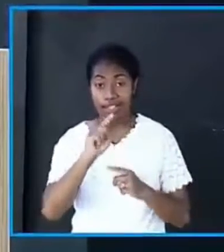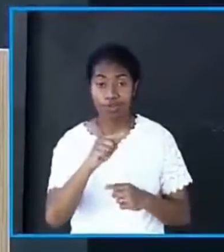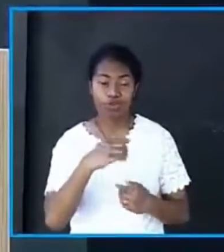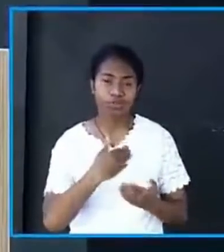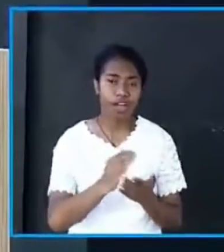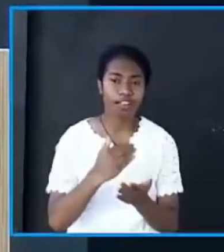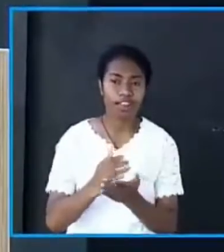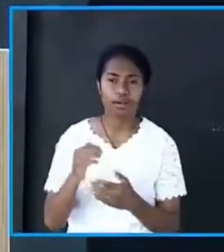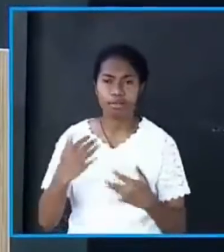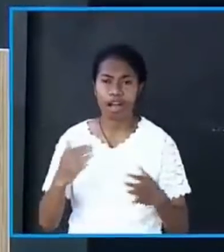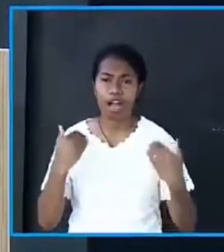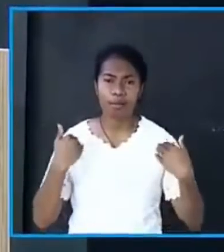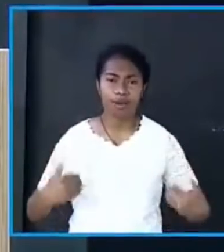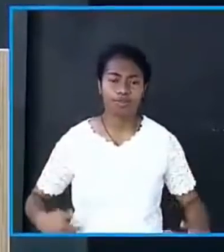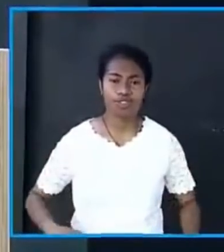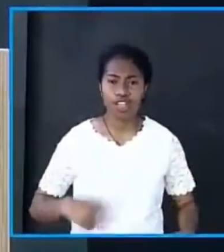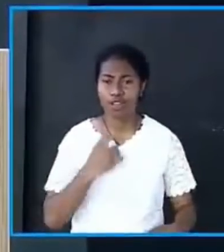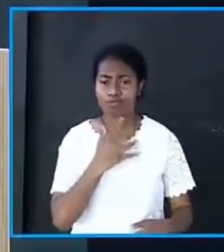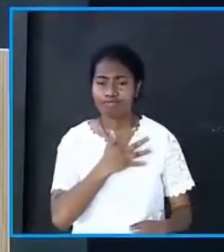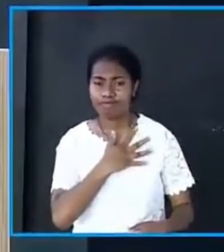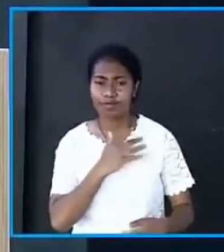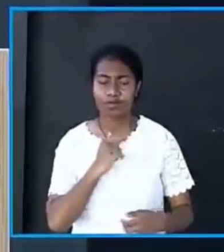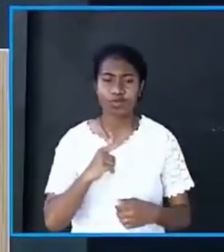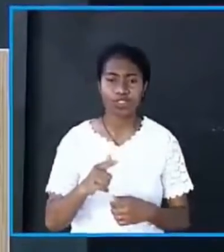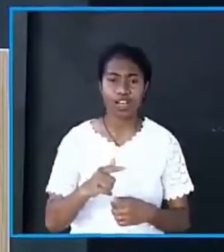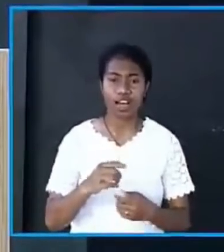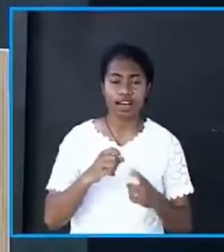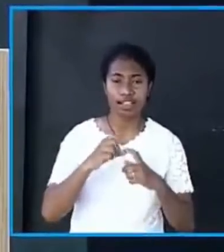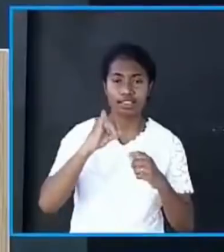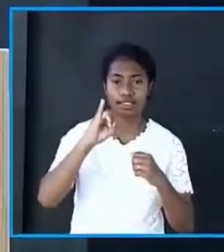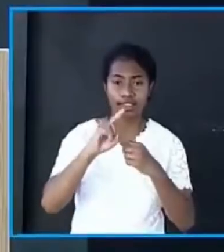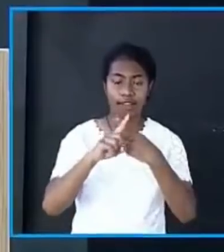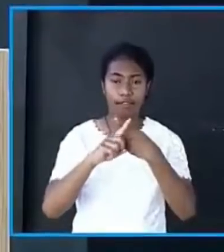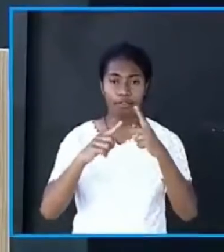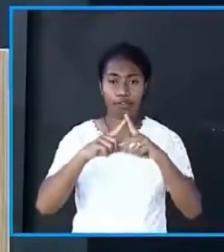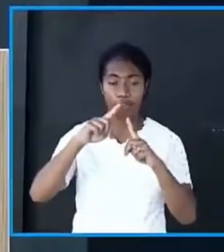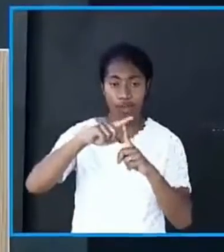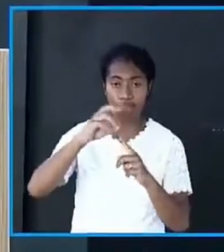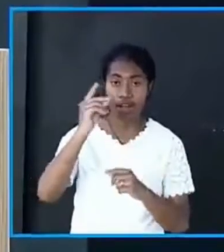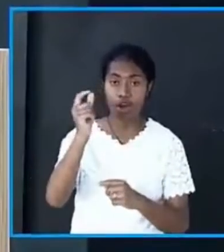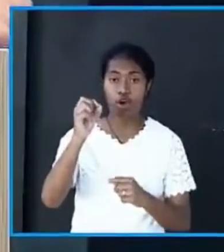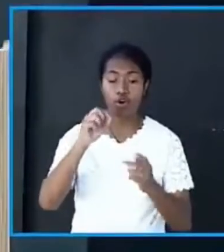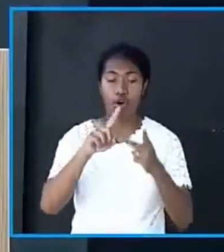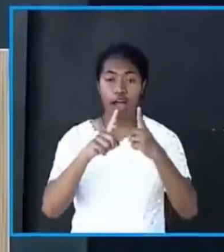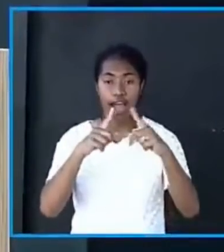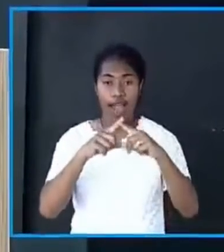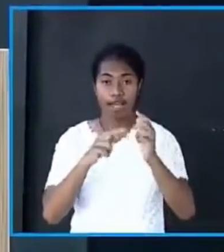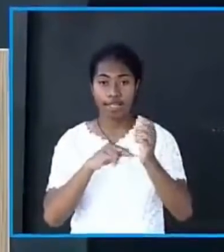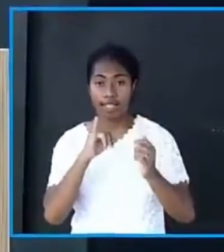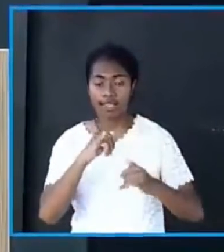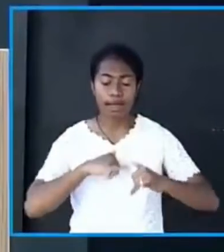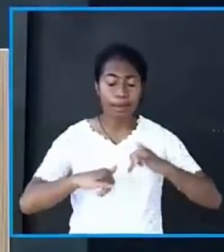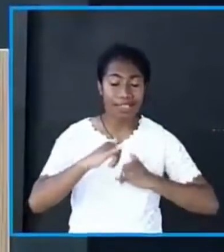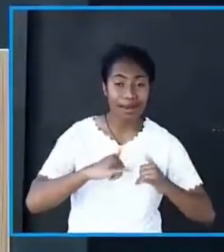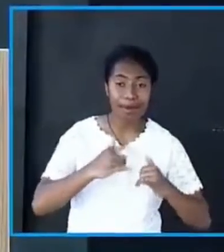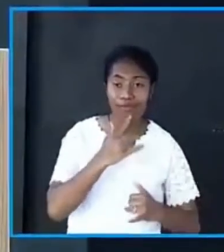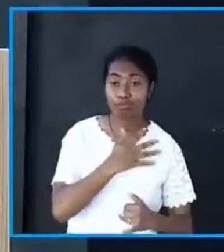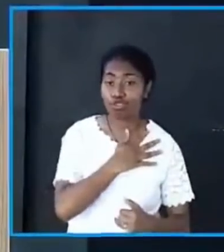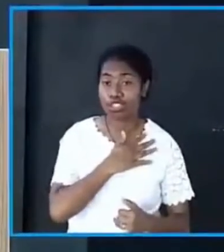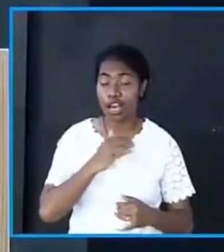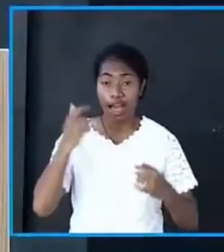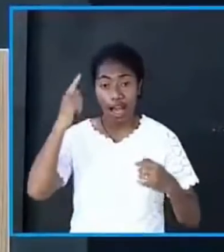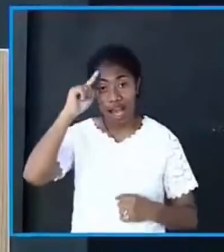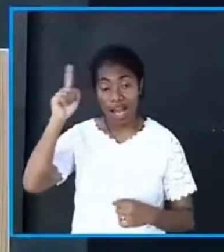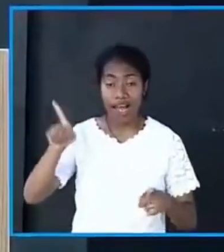sifat Allah itu sehingga seperti kata Devi Spade sifat rohani yang sama-sama dimiliki oleh alam dan